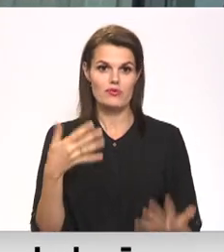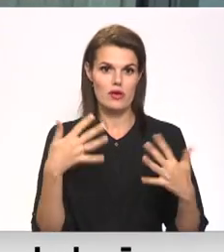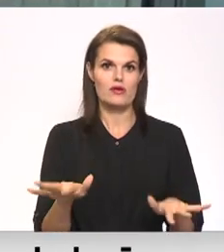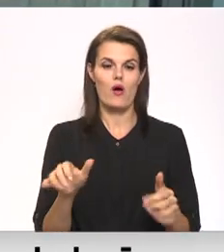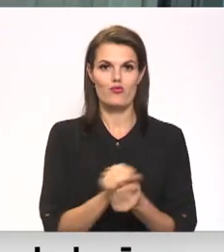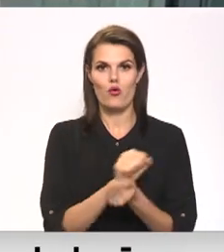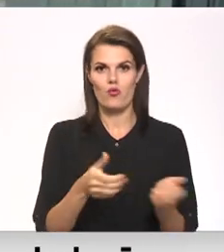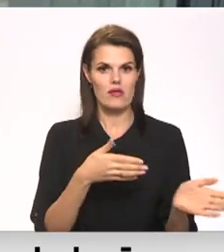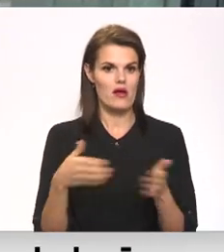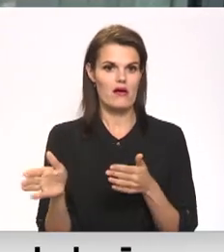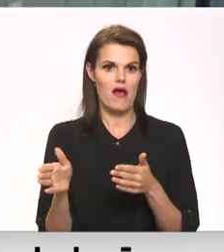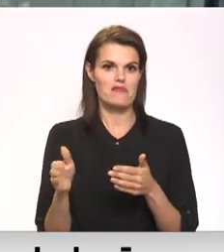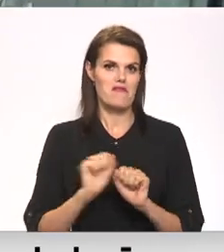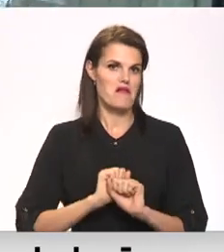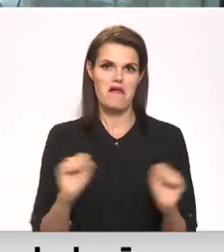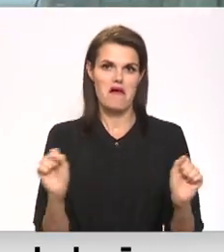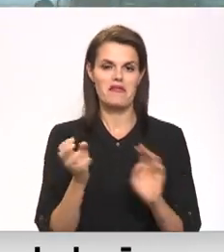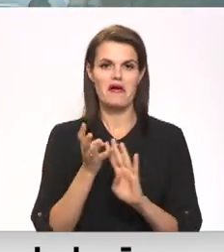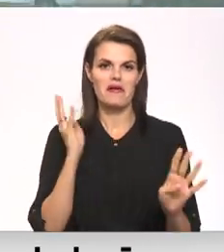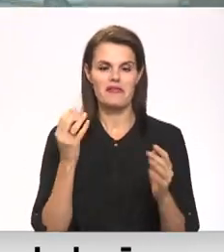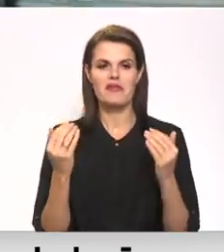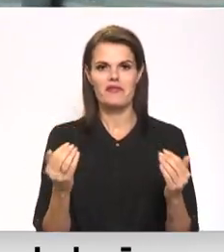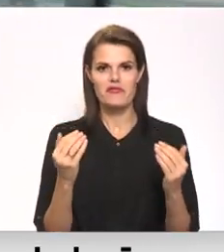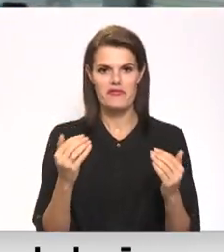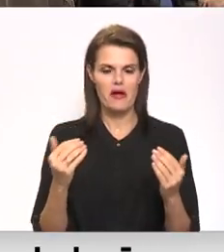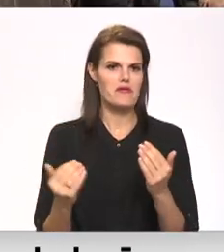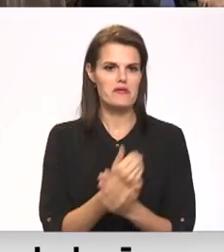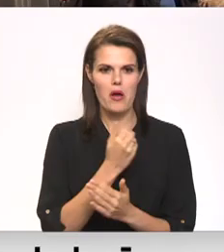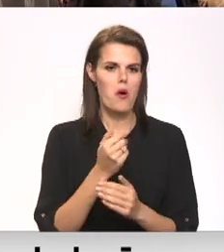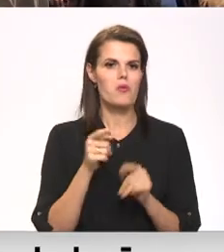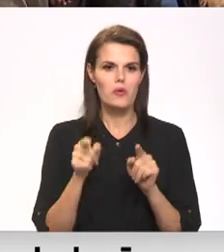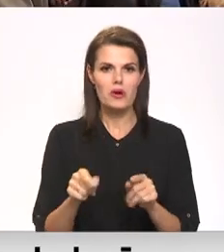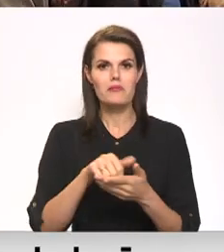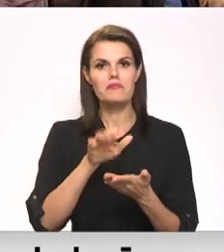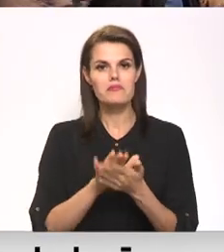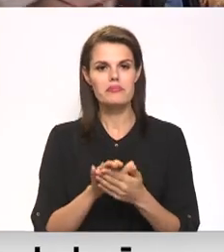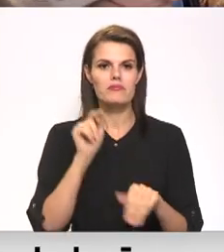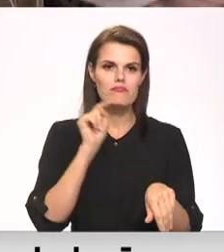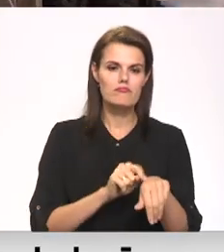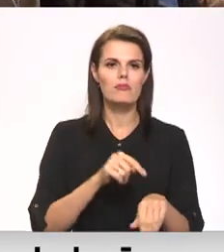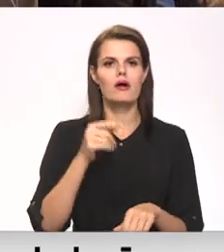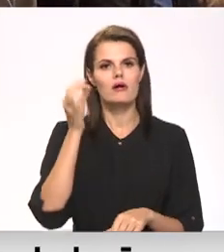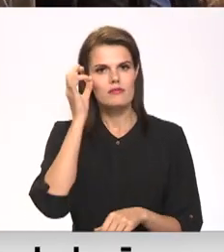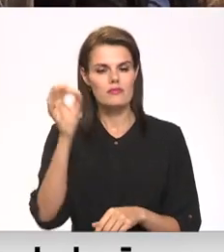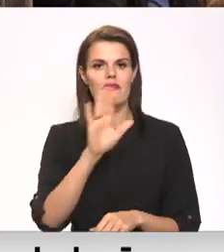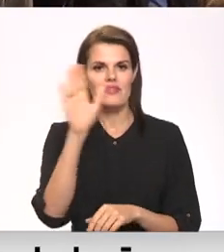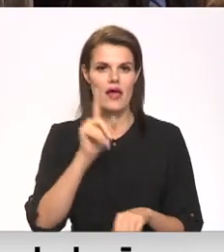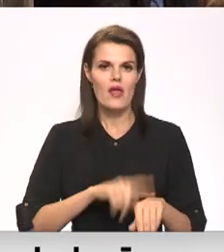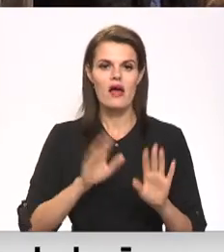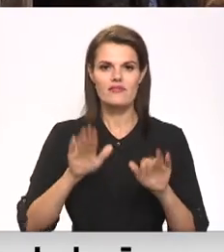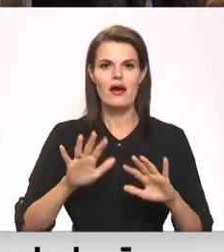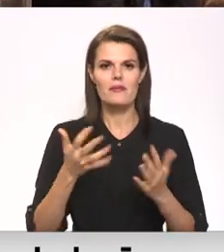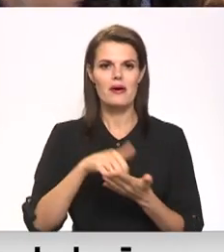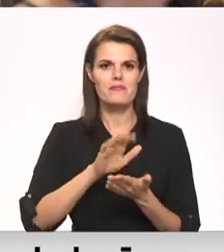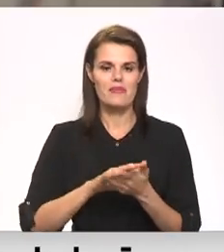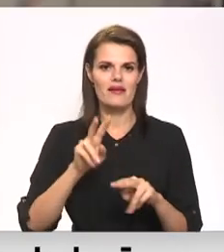visu saņemusi un brīvs. Rindas kārtība tagad ir pārvaldes jaunais standarts. Pierakstīties uz konkrētu dienu un laiku ar vien var, bet pieraksta vietu